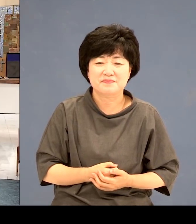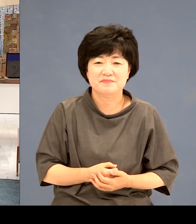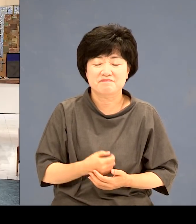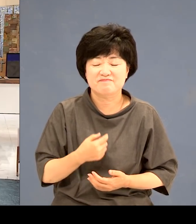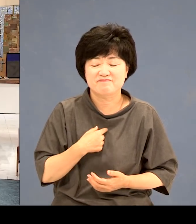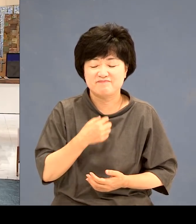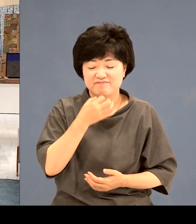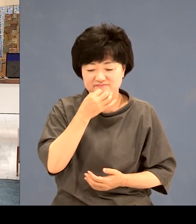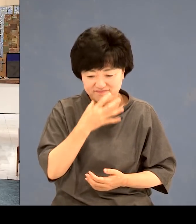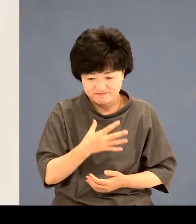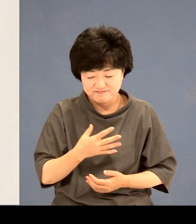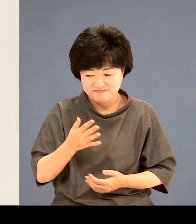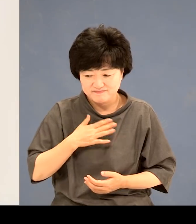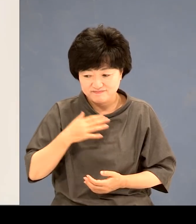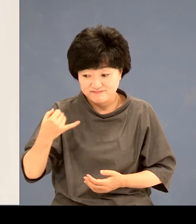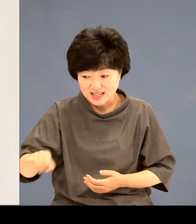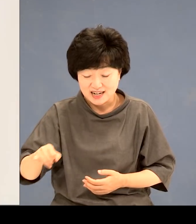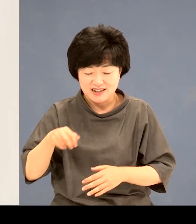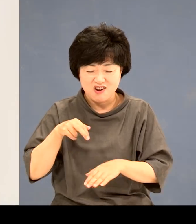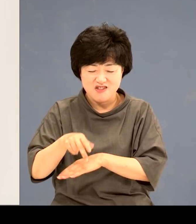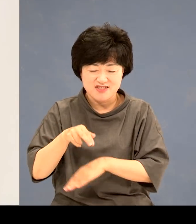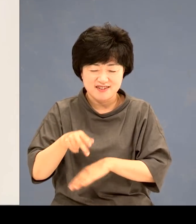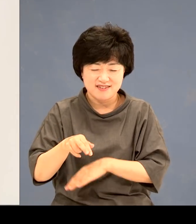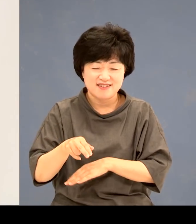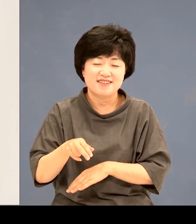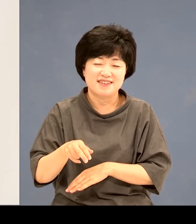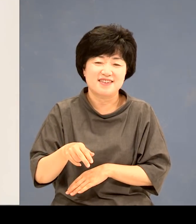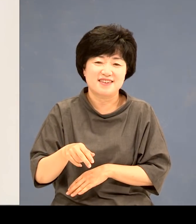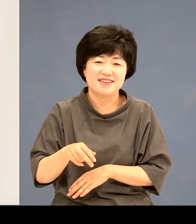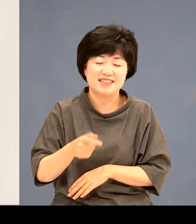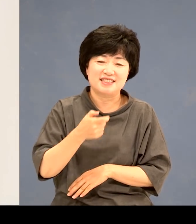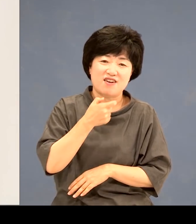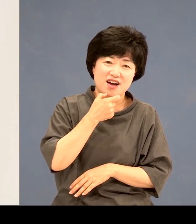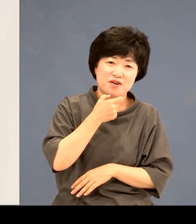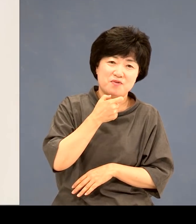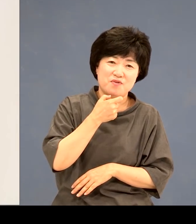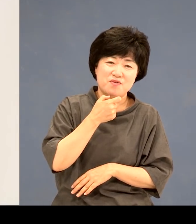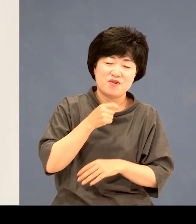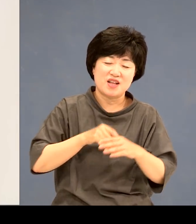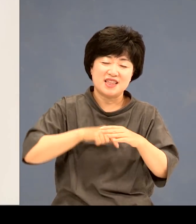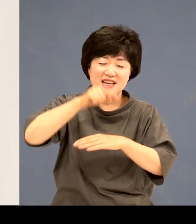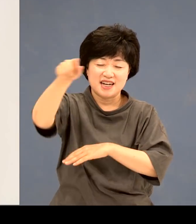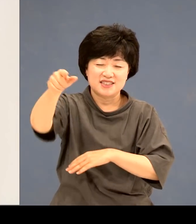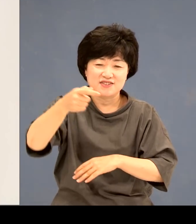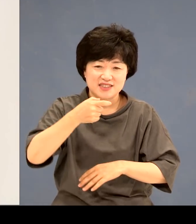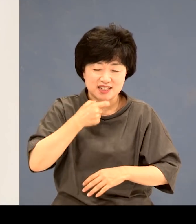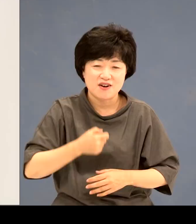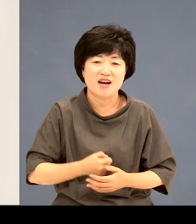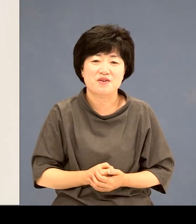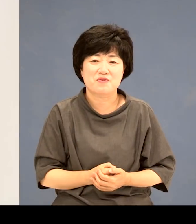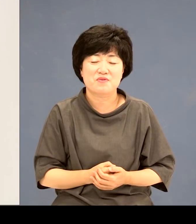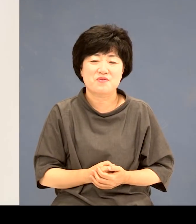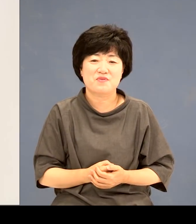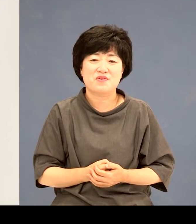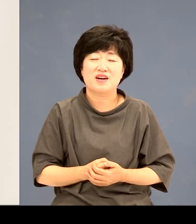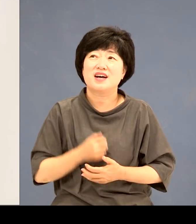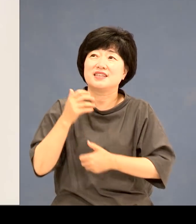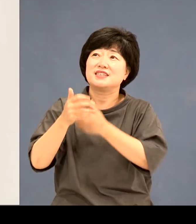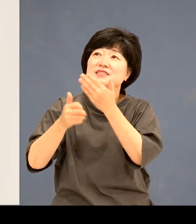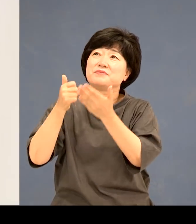너무 힘들었죠. 그래서 저희 딸은 걷는 거를 되게 싫어하고 나가는 것도